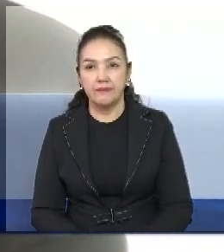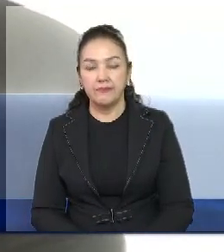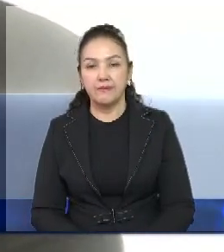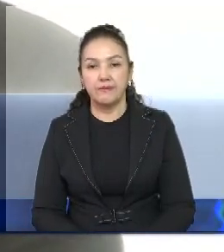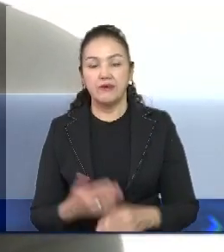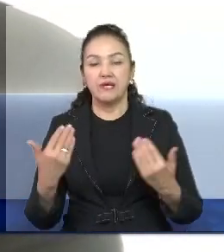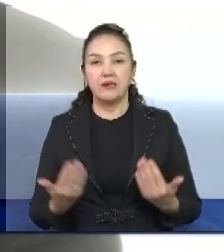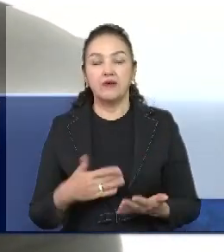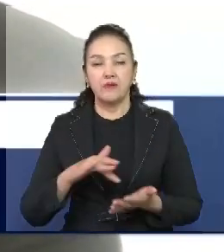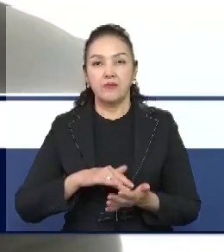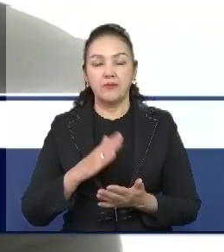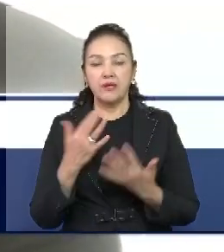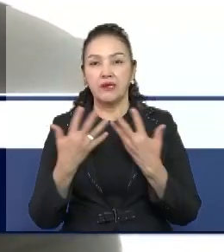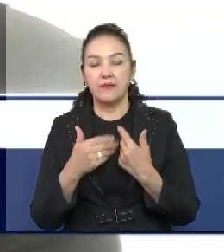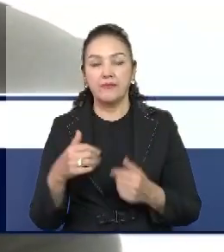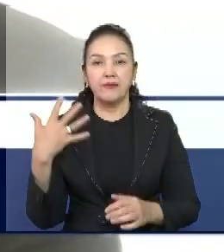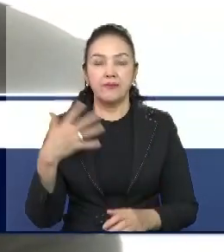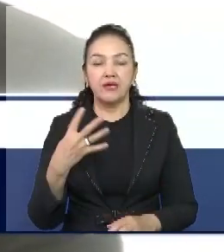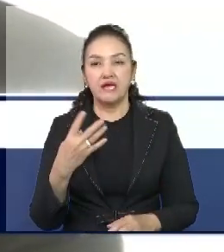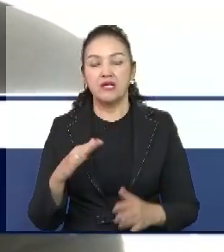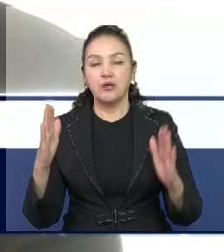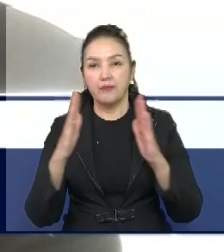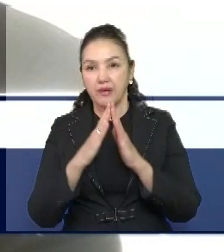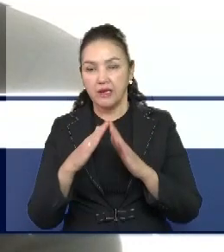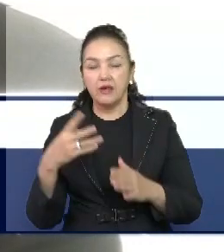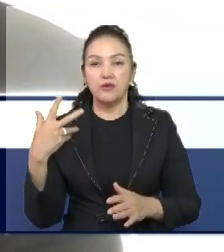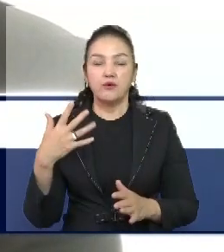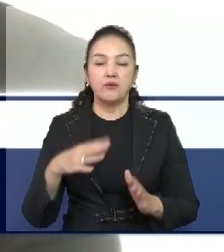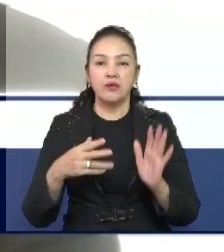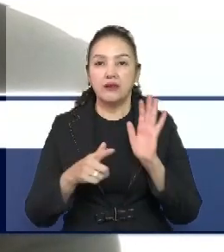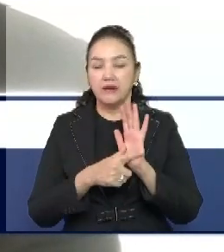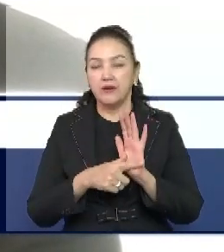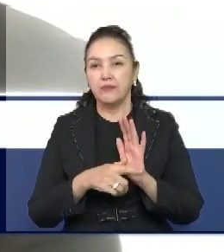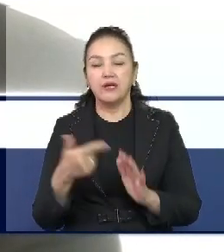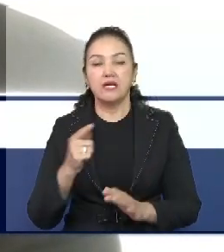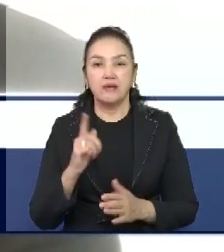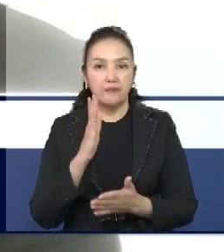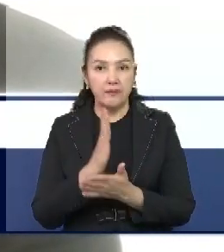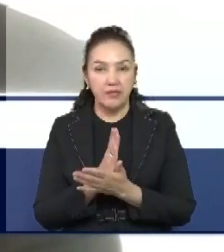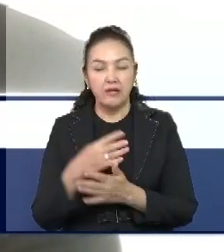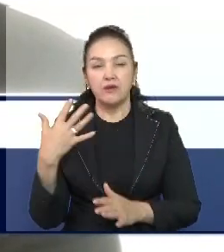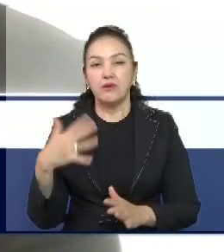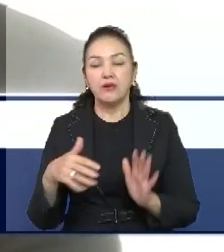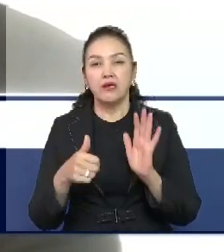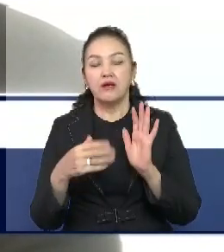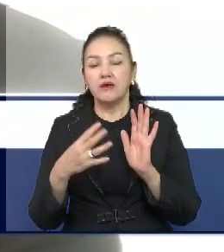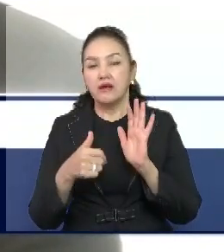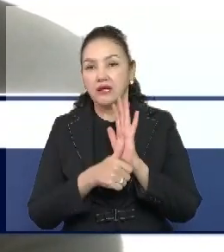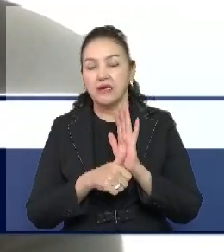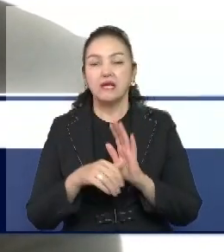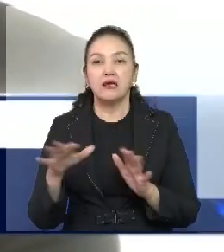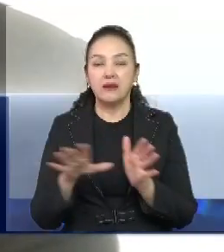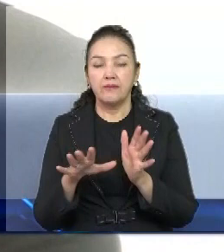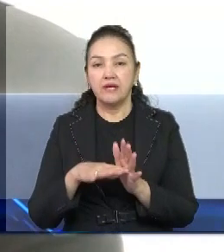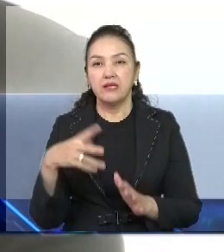сейчас в городе Актобе насчитывается 54 жилых массива из них 47 обеспеченные голубым топливом 46 электричеством и